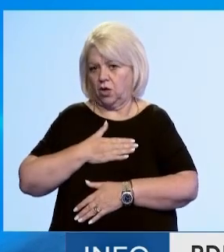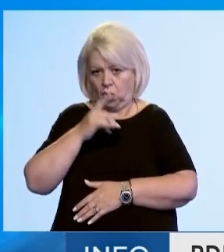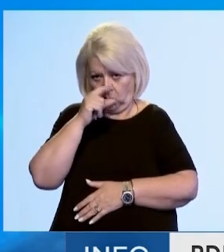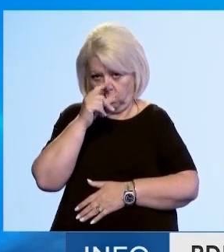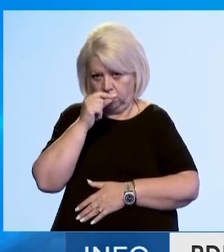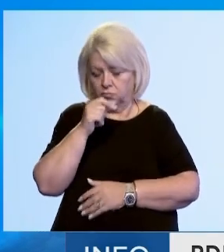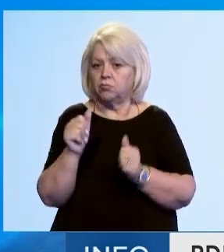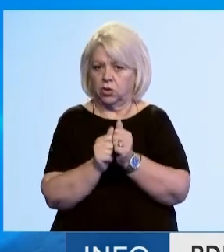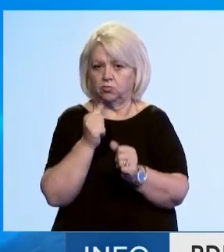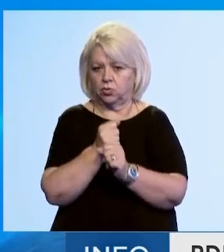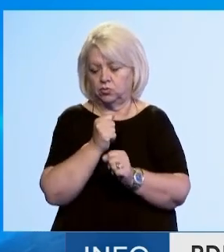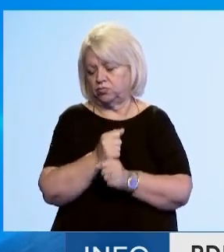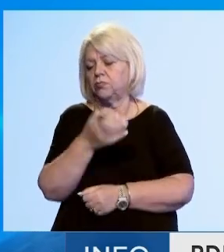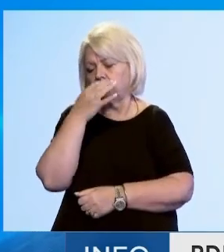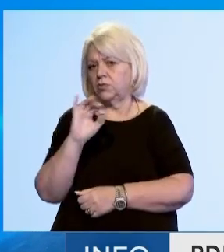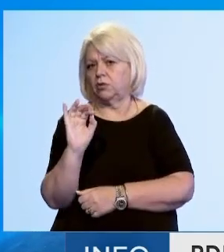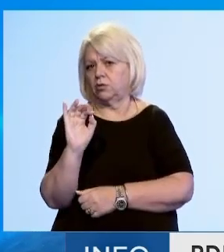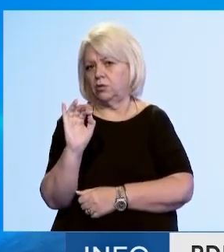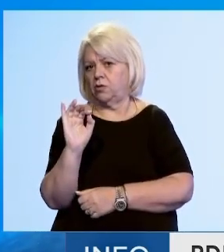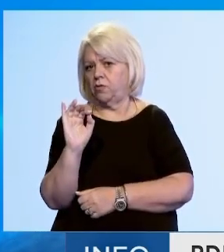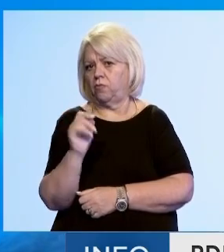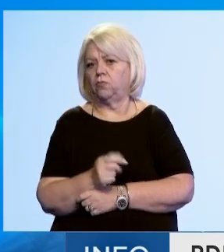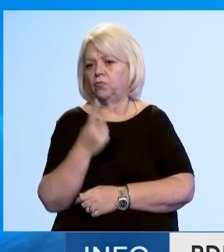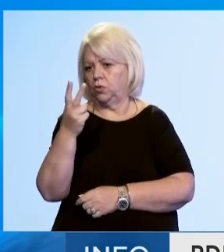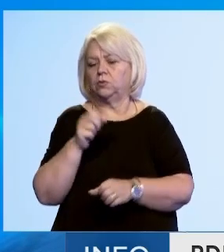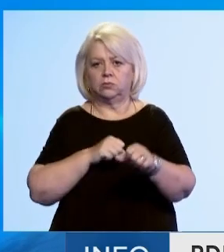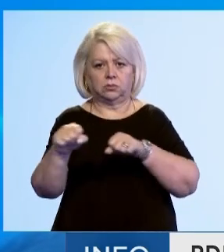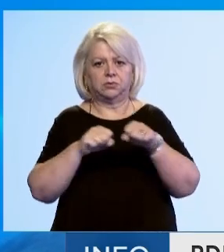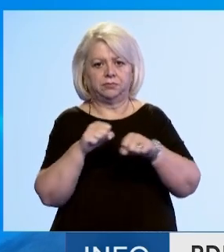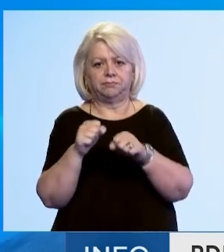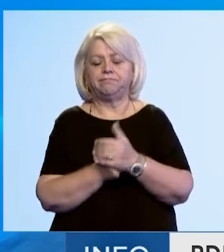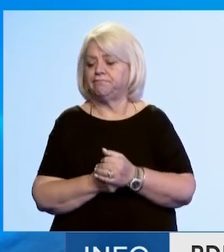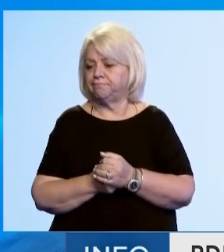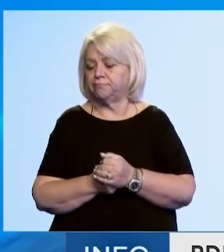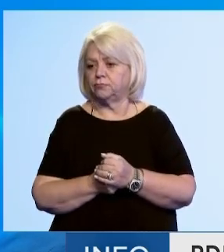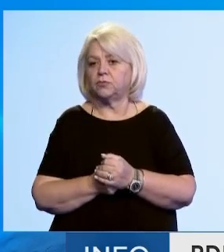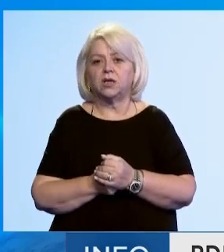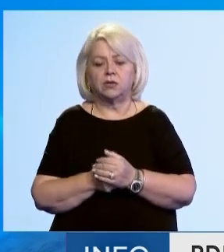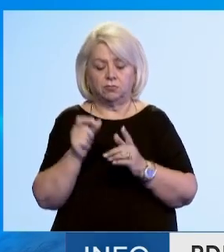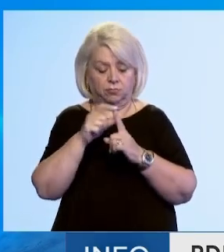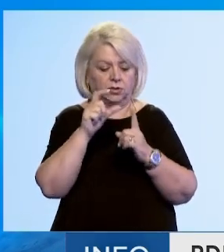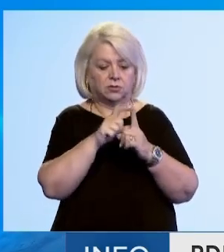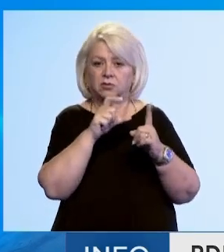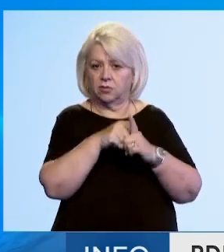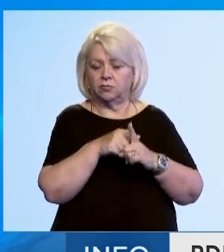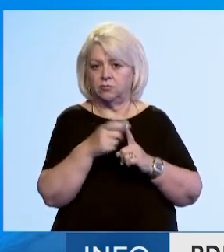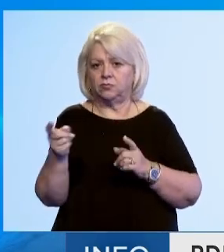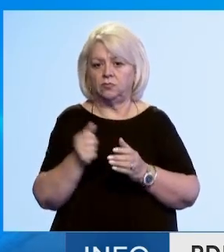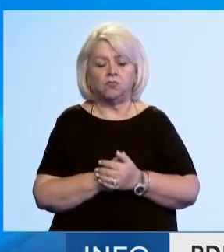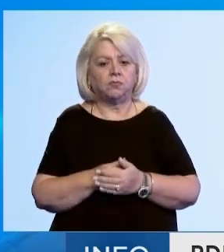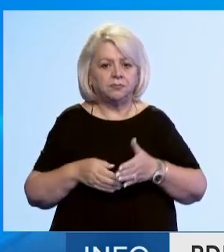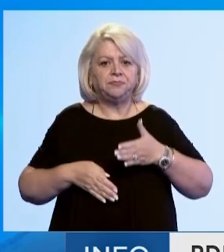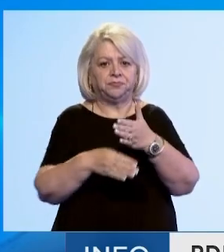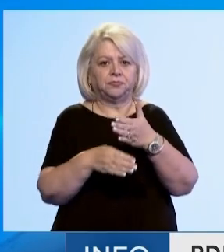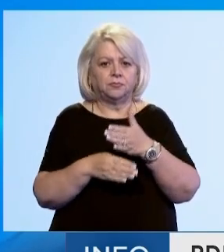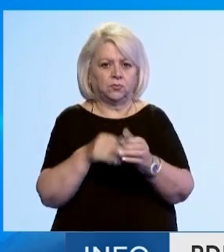kemi pasur një bashkëpunim jashtëzakonisht të mirë dhe dy drejtorë të cilët kanë qenë nga radhët e Partisë Demokratike, përveç kontributit dhe